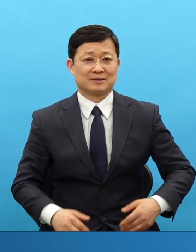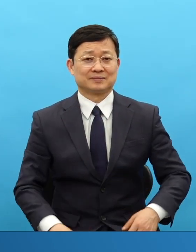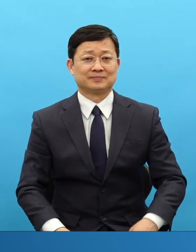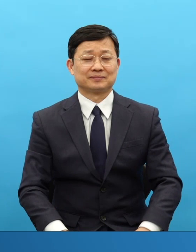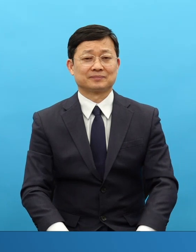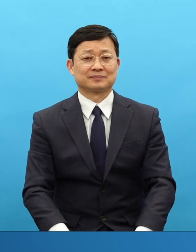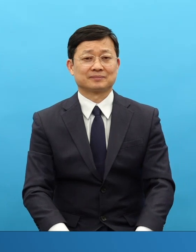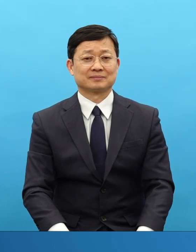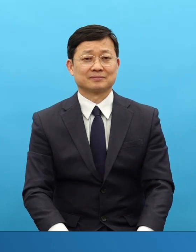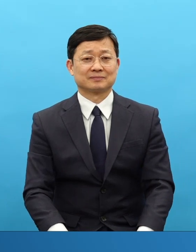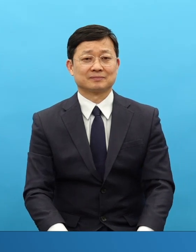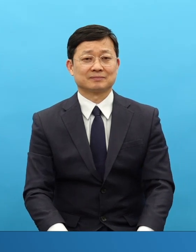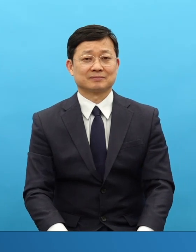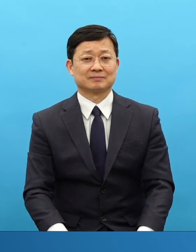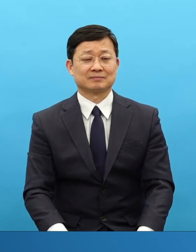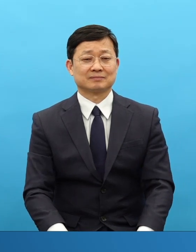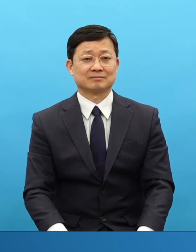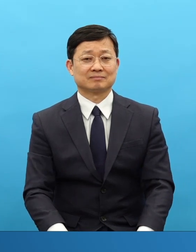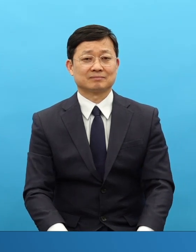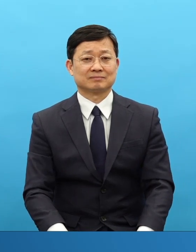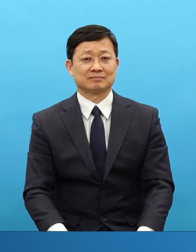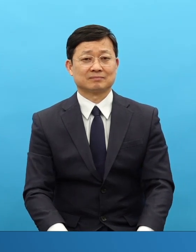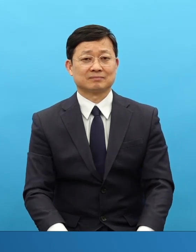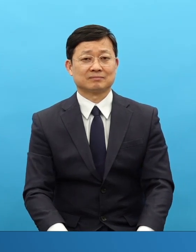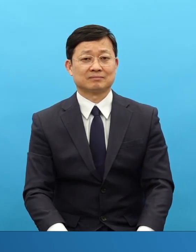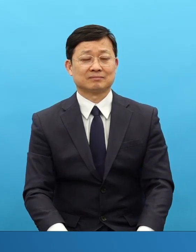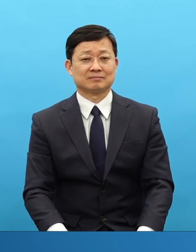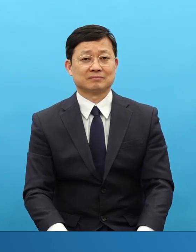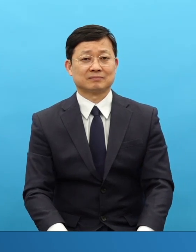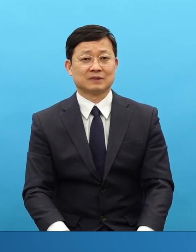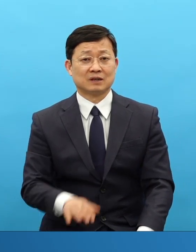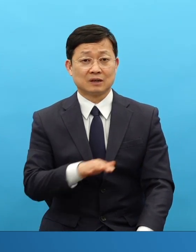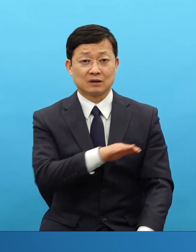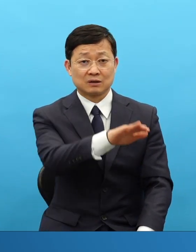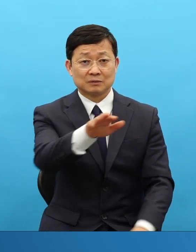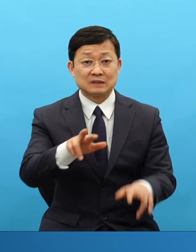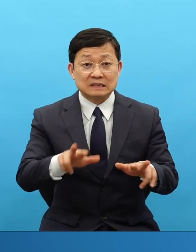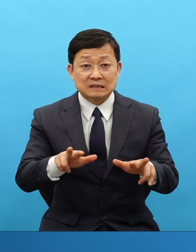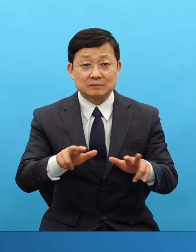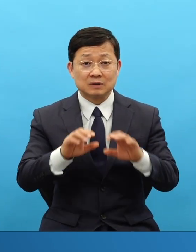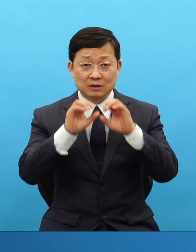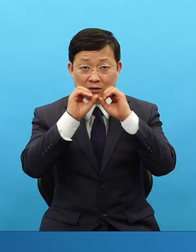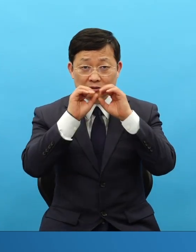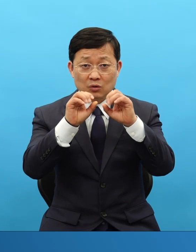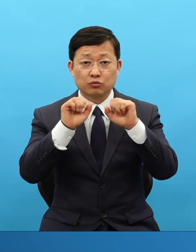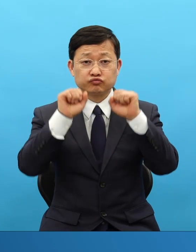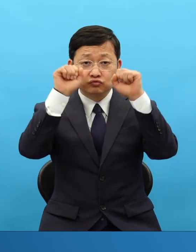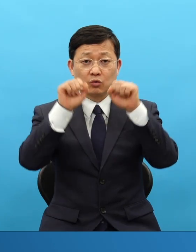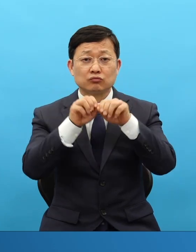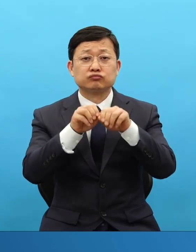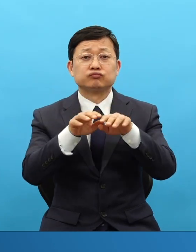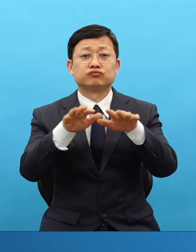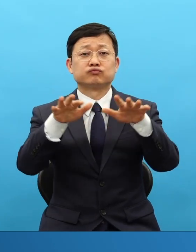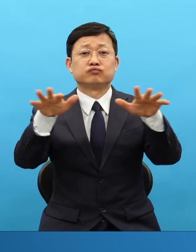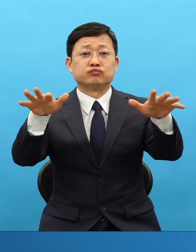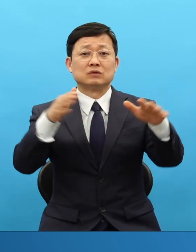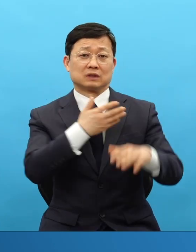그런 속에 여러분들은 지금 전도 운동을 하고 있는 흩어진 제자들입니다.